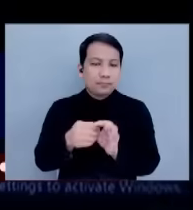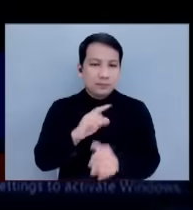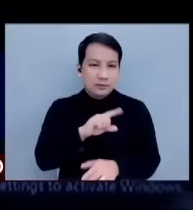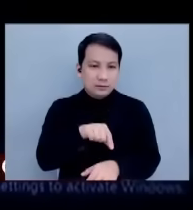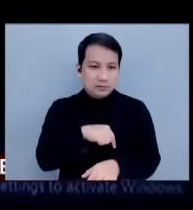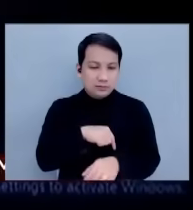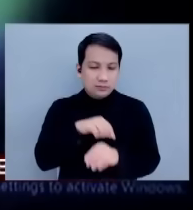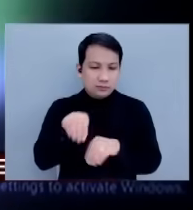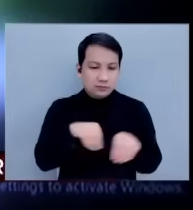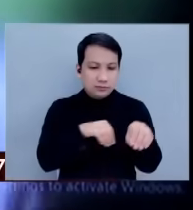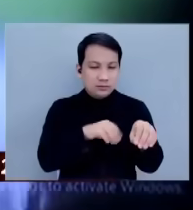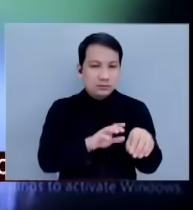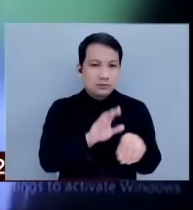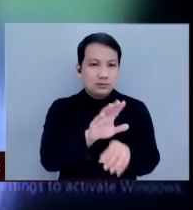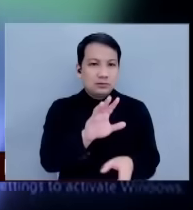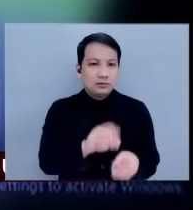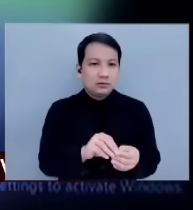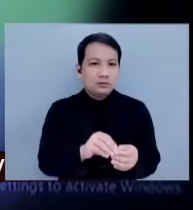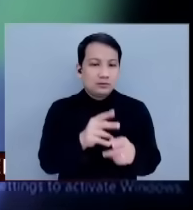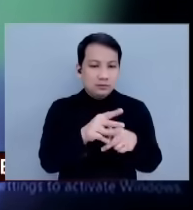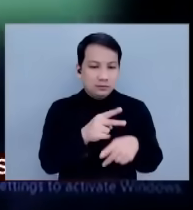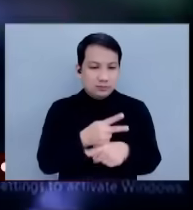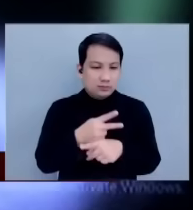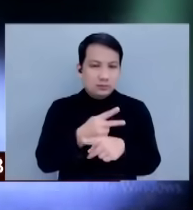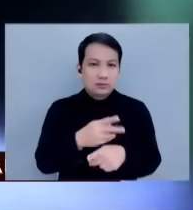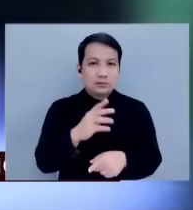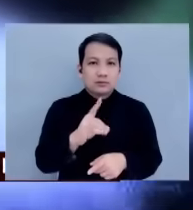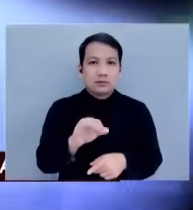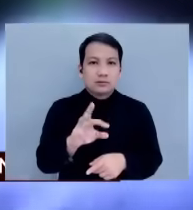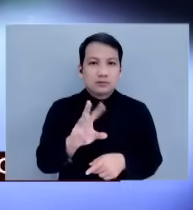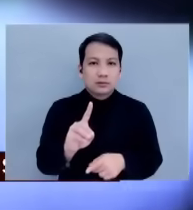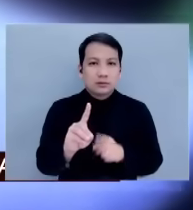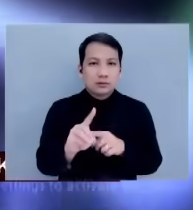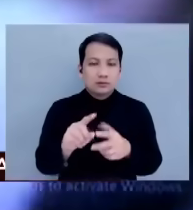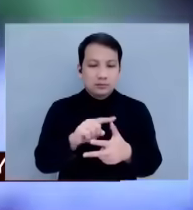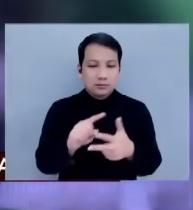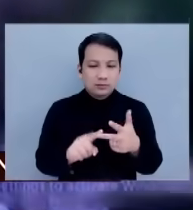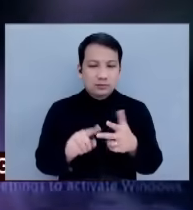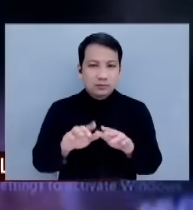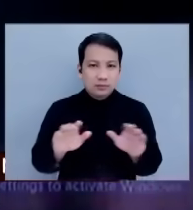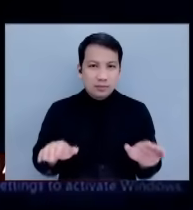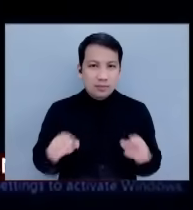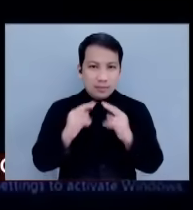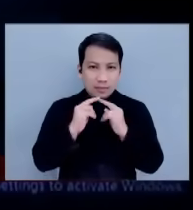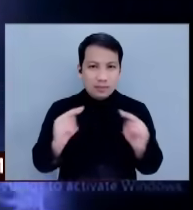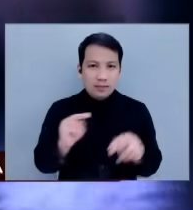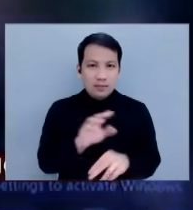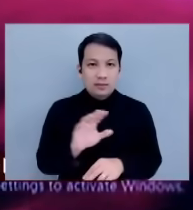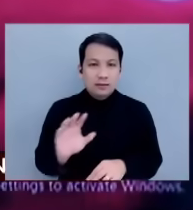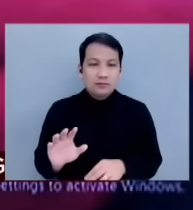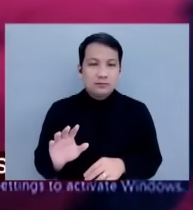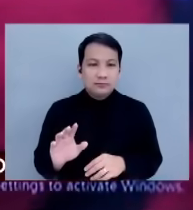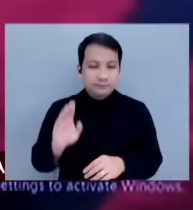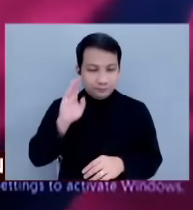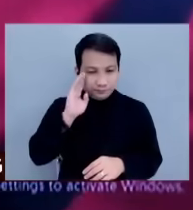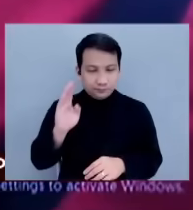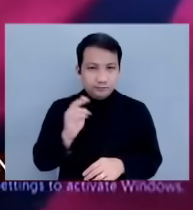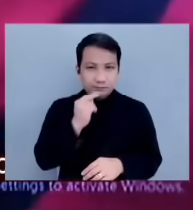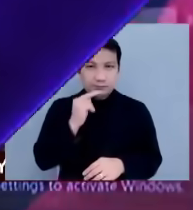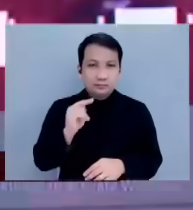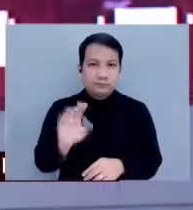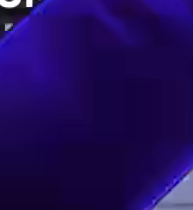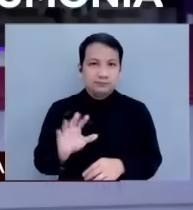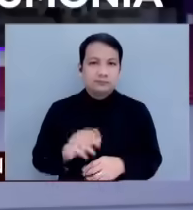mga suspect. Nasa pangangalaga na ng DSWD ang 3 bata. Nagbabalita mula sa Frontline, Brian Bassa, News